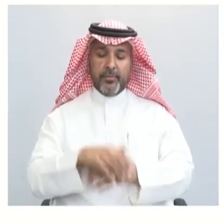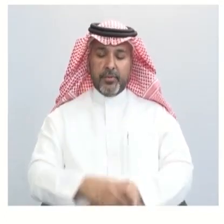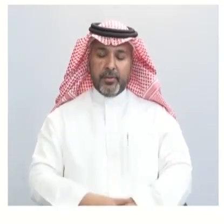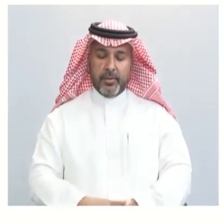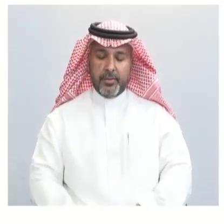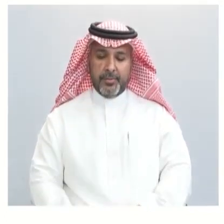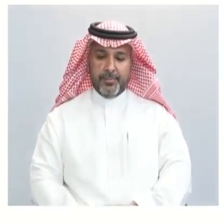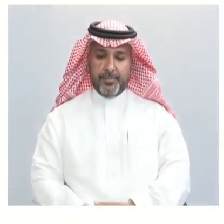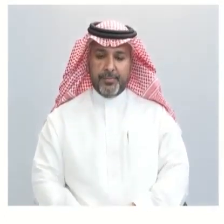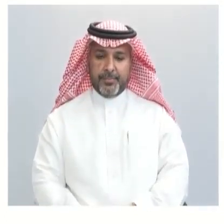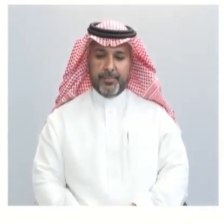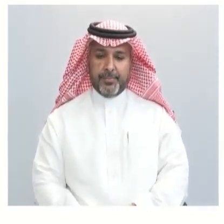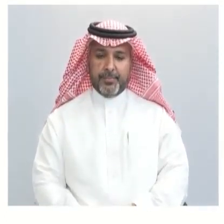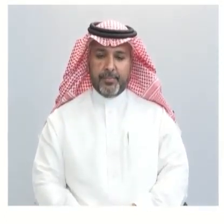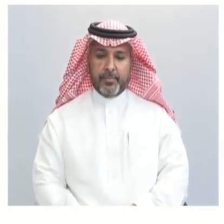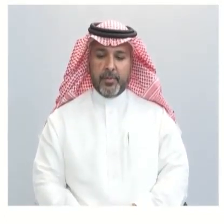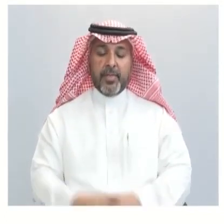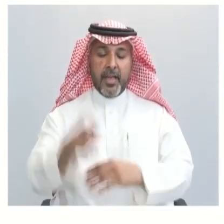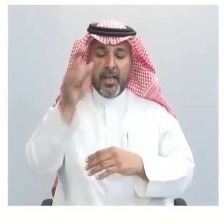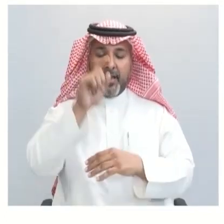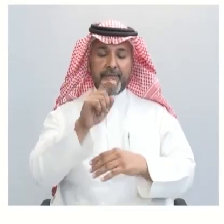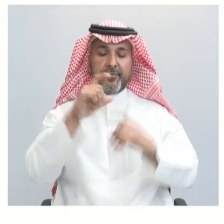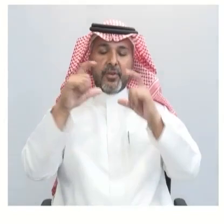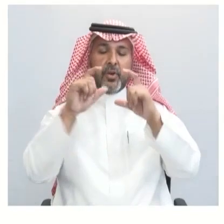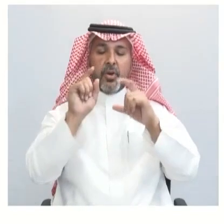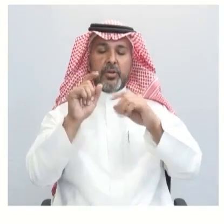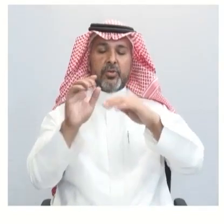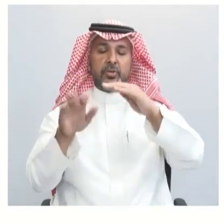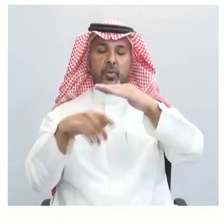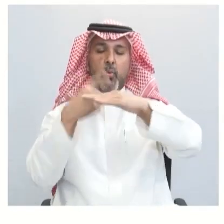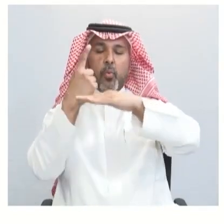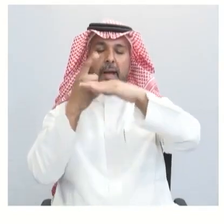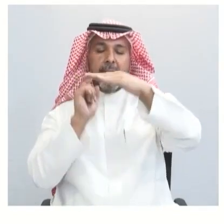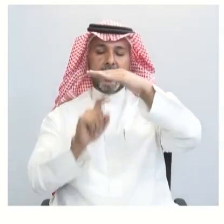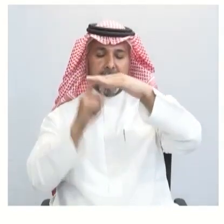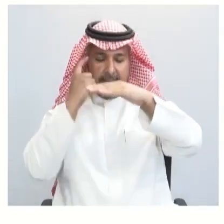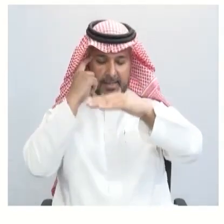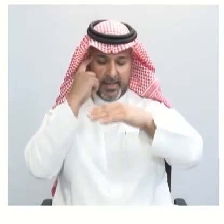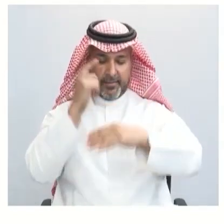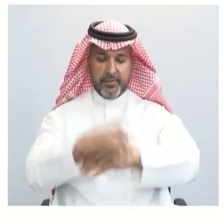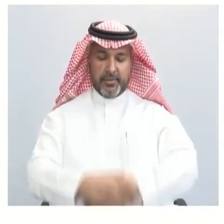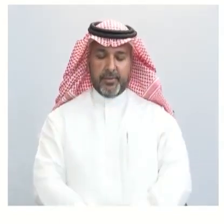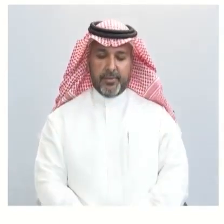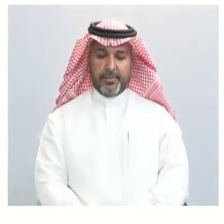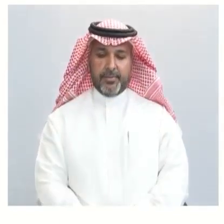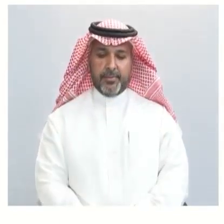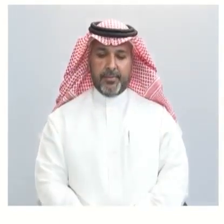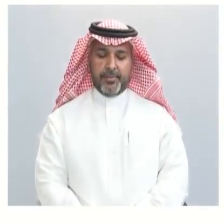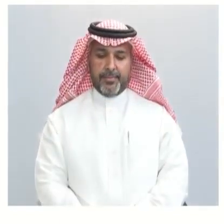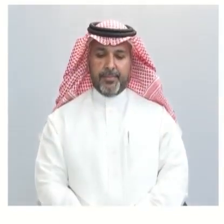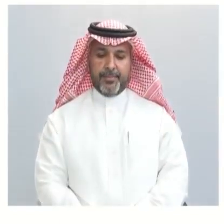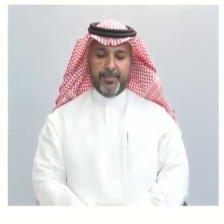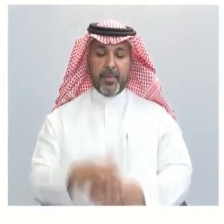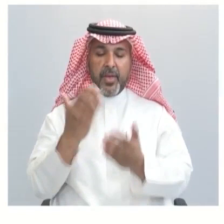الرئيسيه الام الداله اللي هي اي اوف اكس عباره عن الداله اكس اللي هي الداله المحايده شكل التمثيل